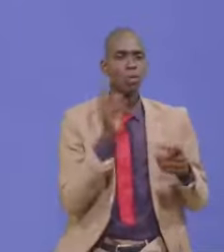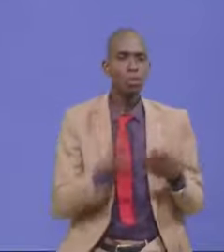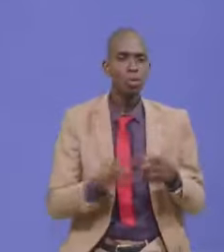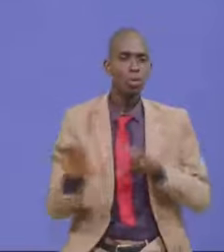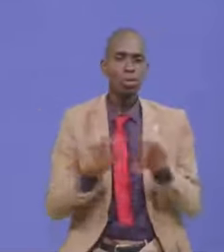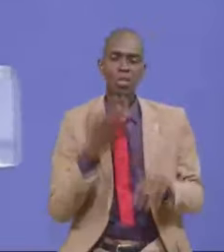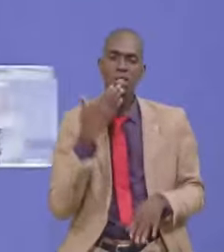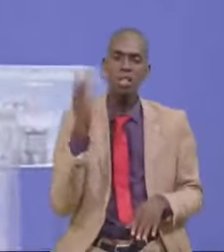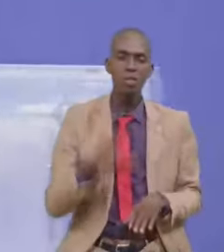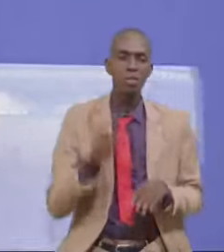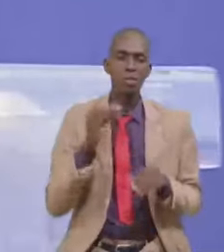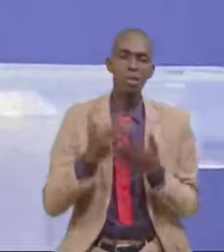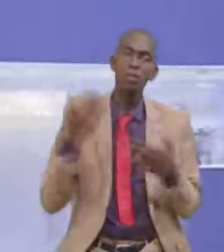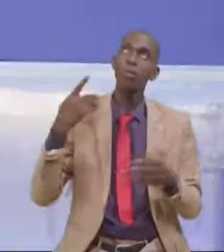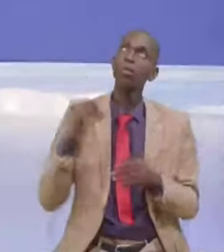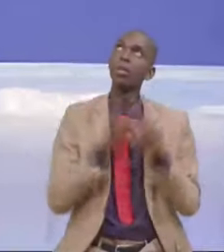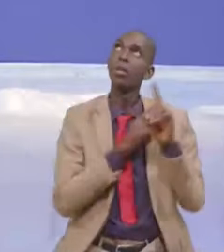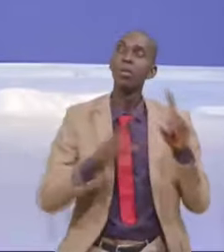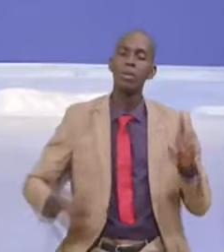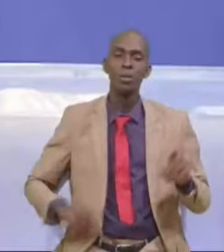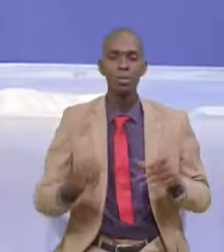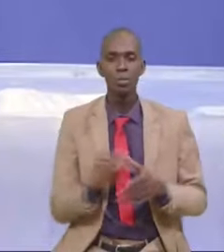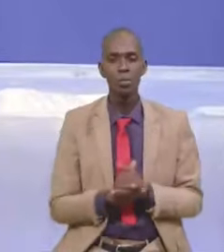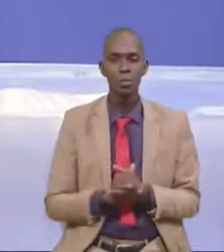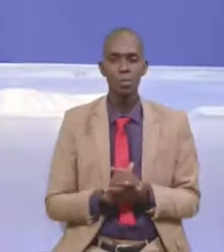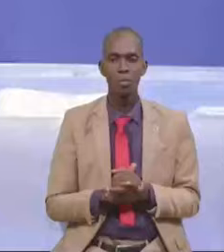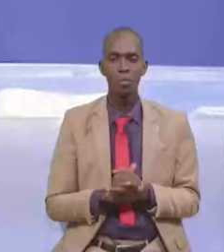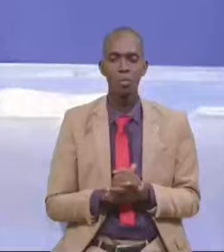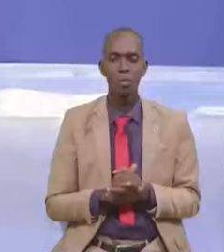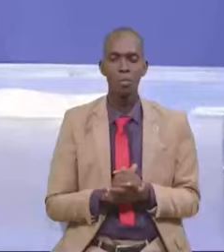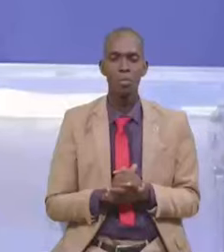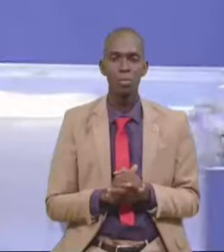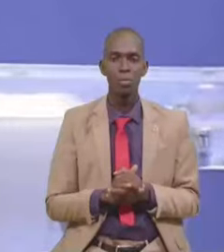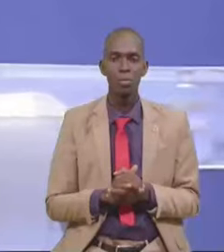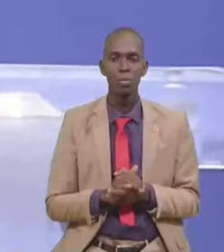parce que tu t'es vendu pour faire ce qui est mal aux yeux de l'Éternel.